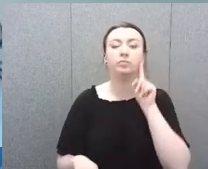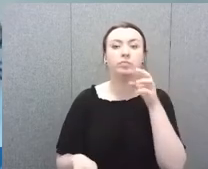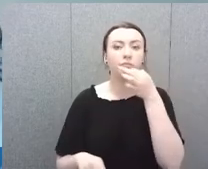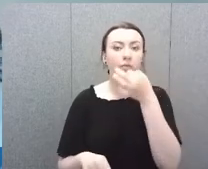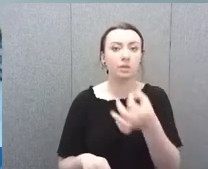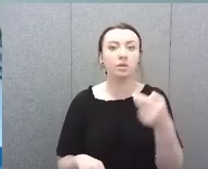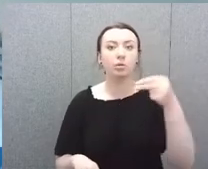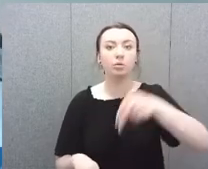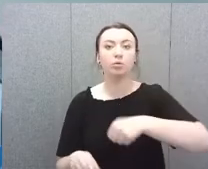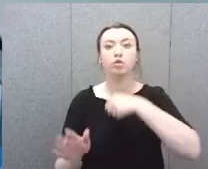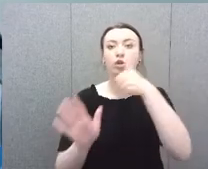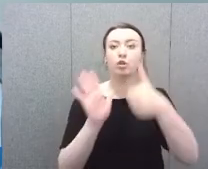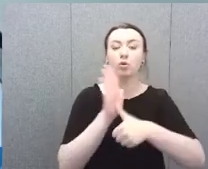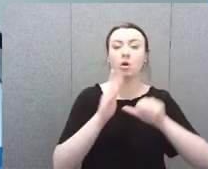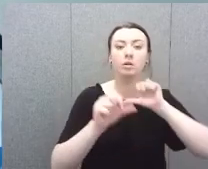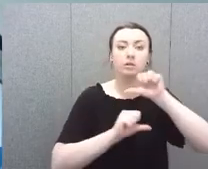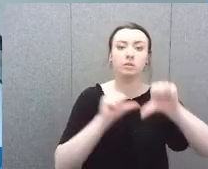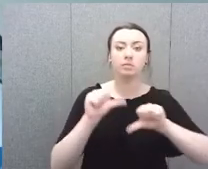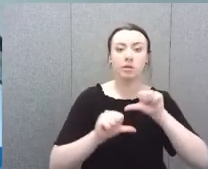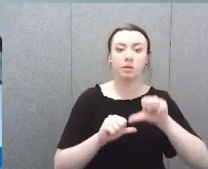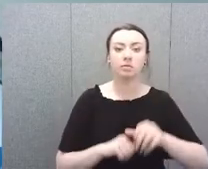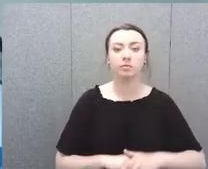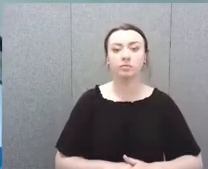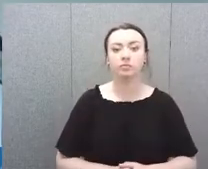2016 году во время